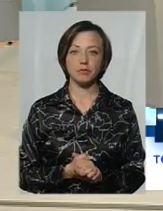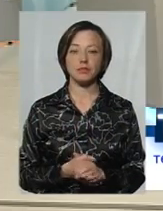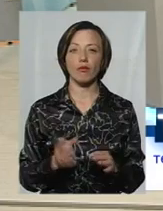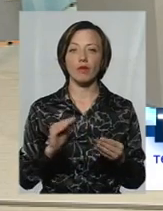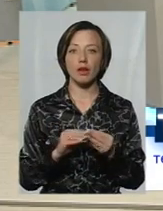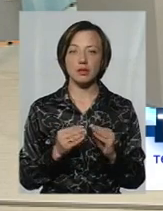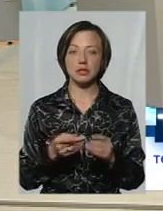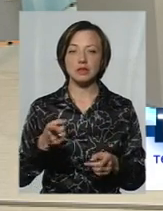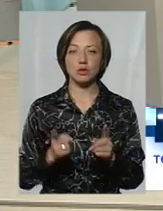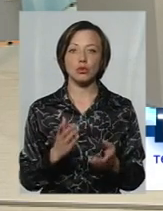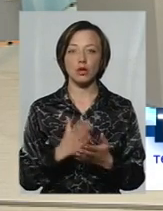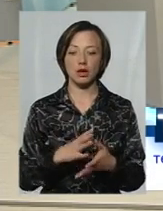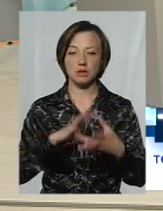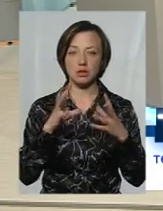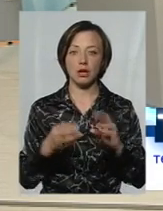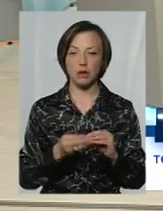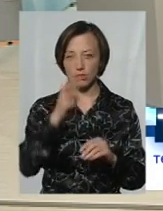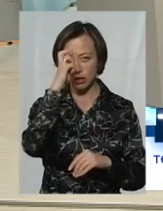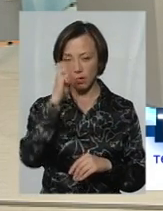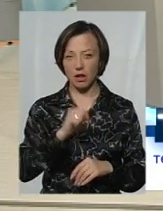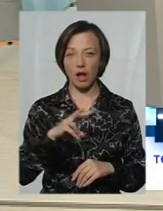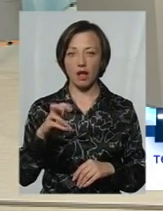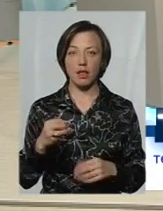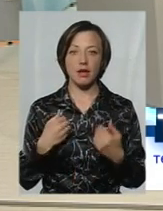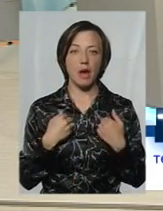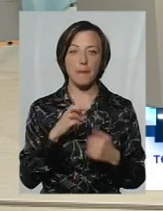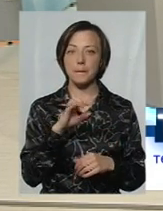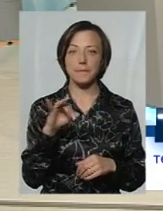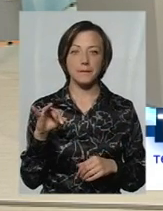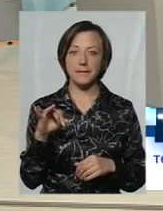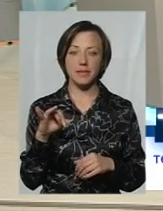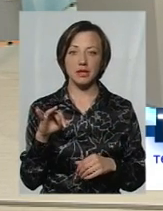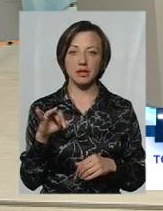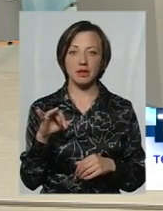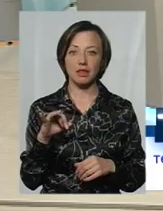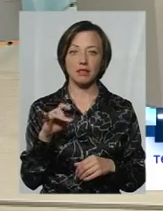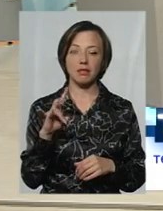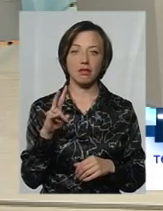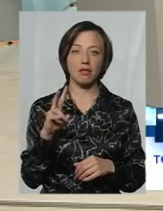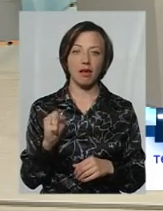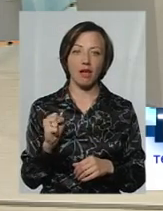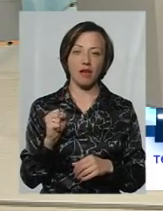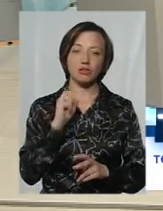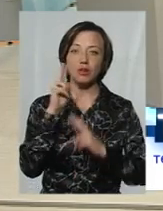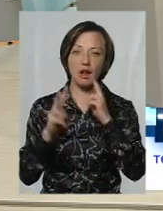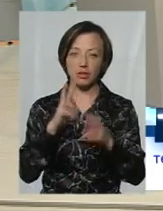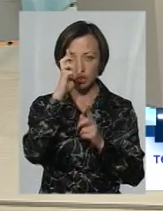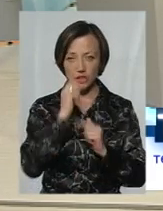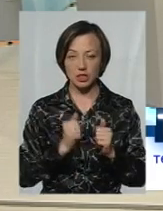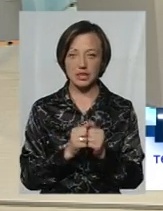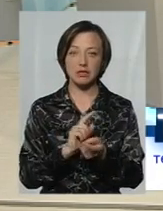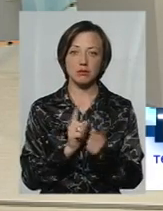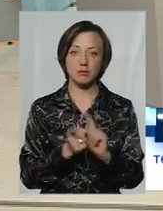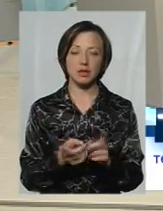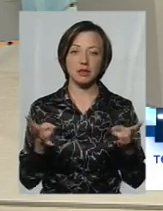Проблема дійсно є загальнодержавною, але я би не накивала в цілому на державу, тому що зміни, власне, потрібно